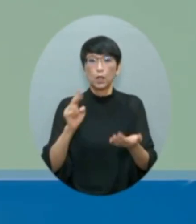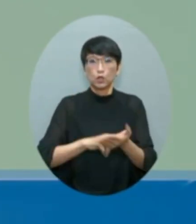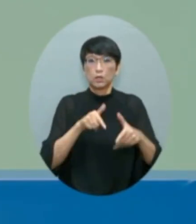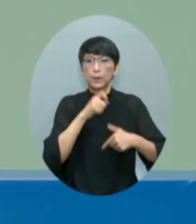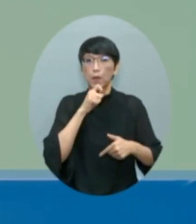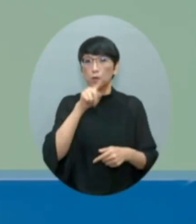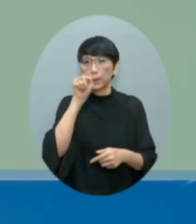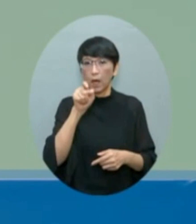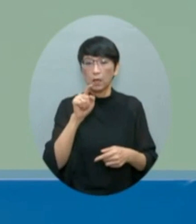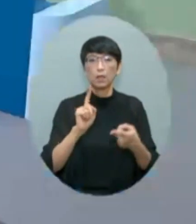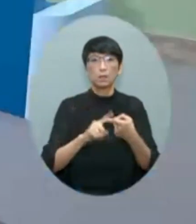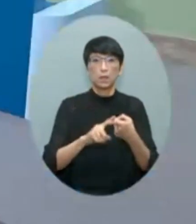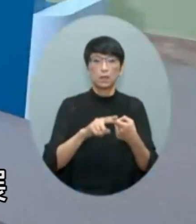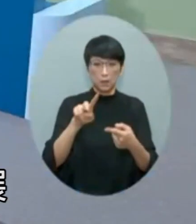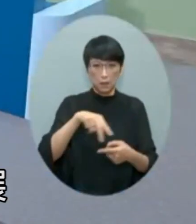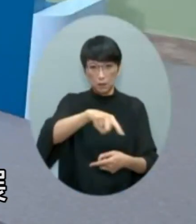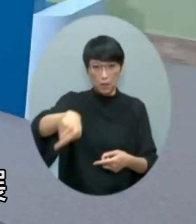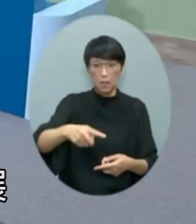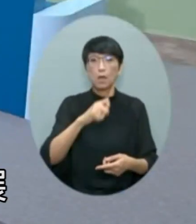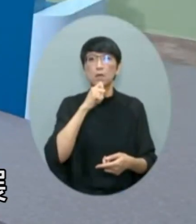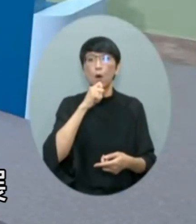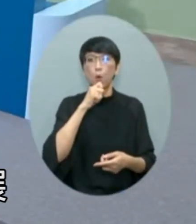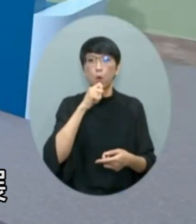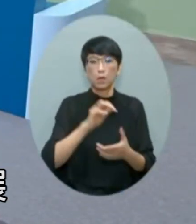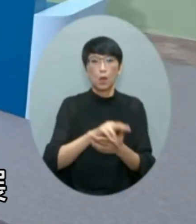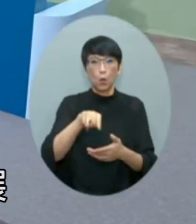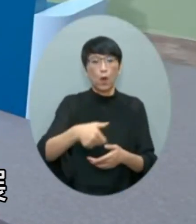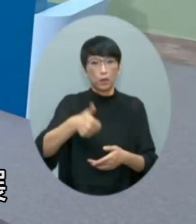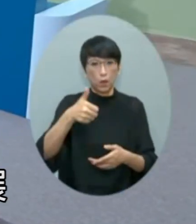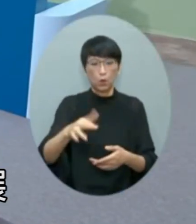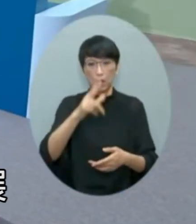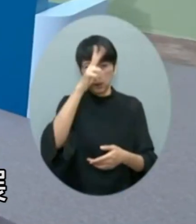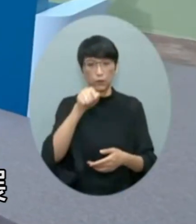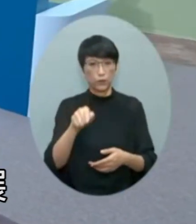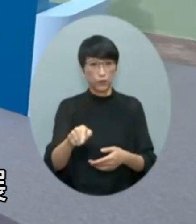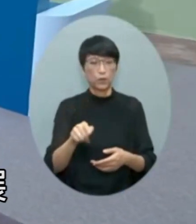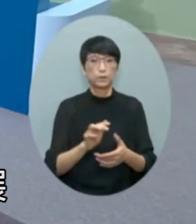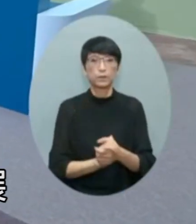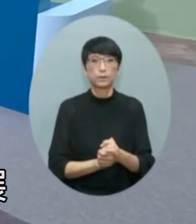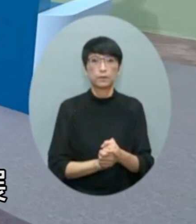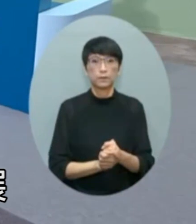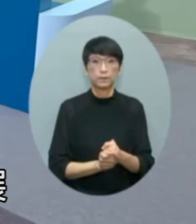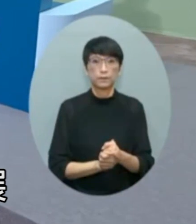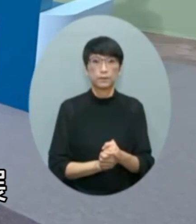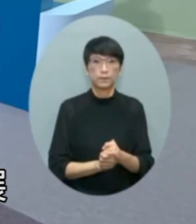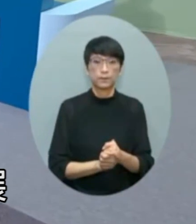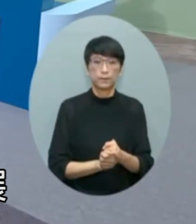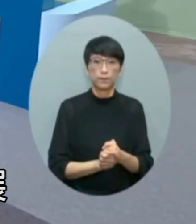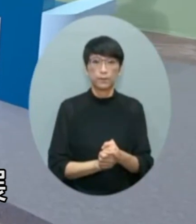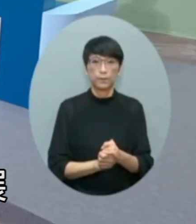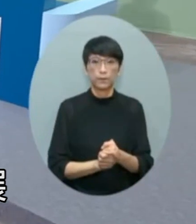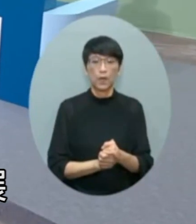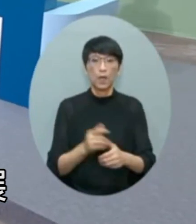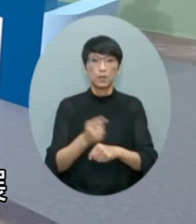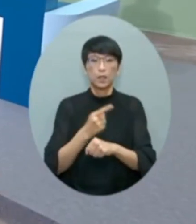第一，地我哋已經揾到嘅，係我哋政府絕大部分咧係我哋一啲係未